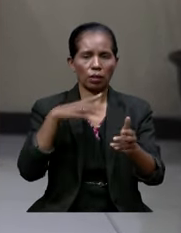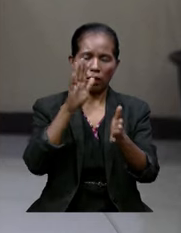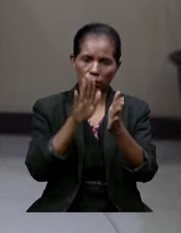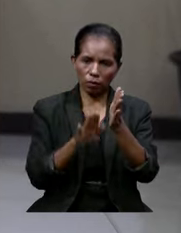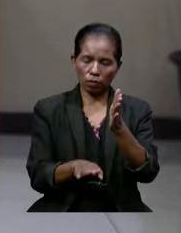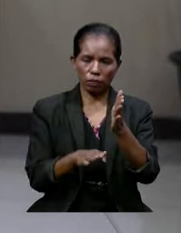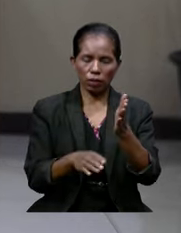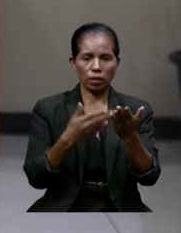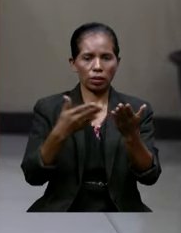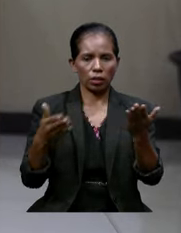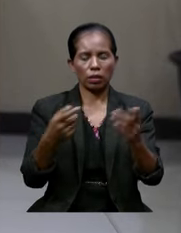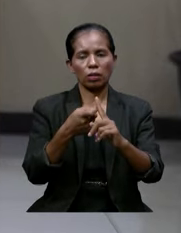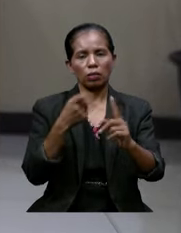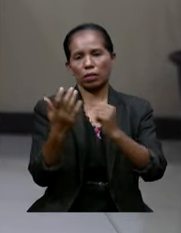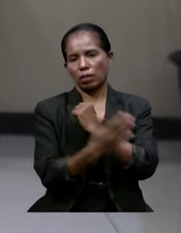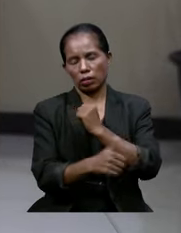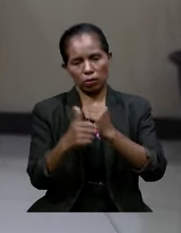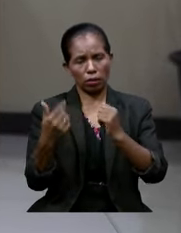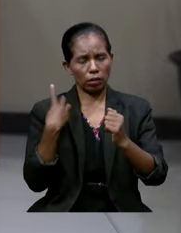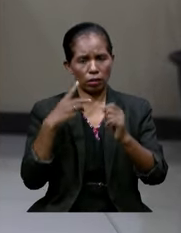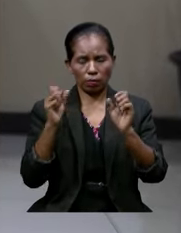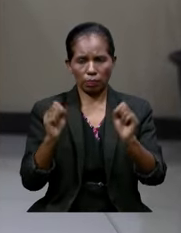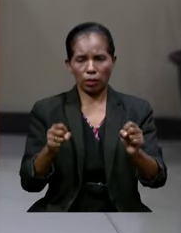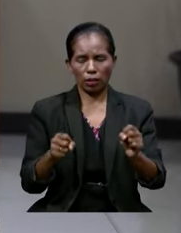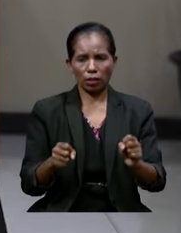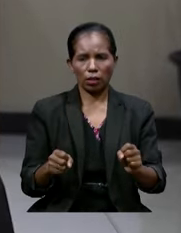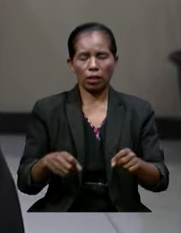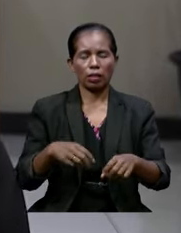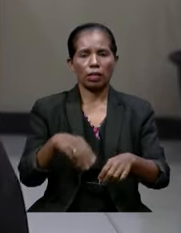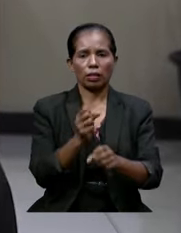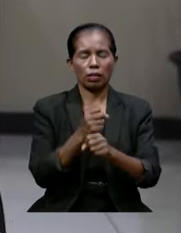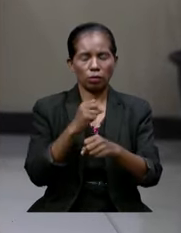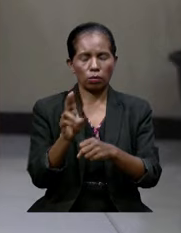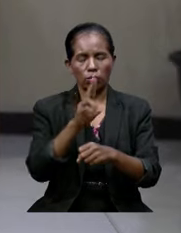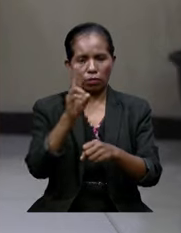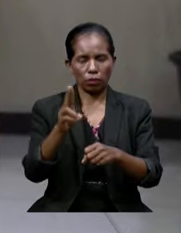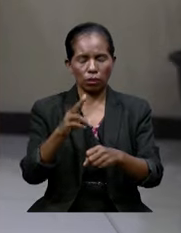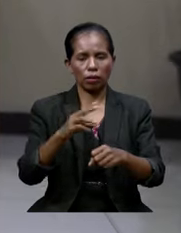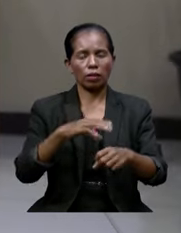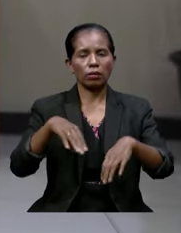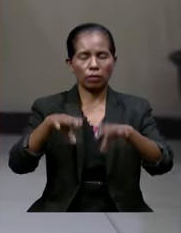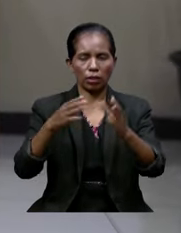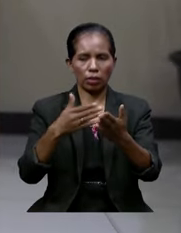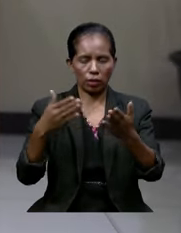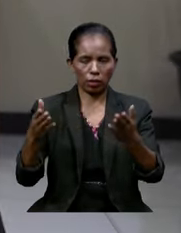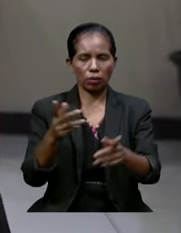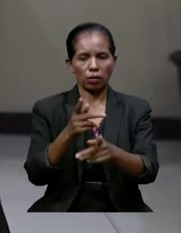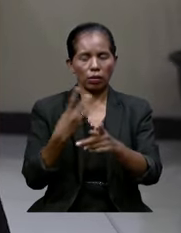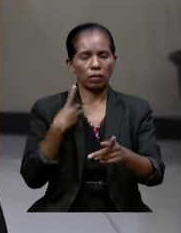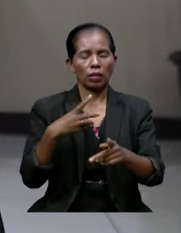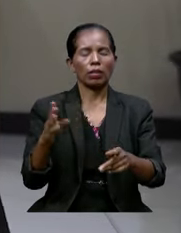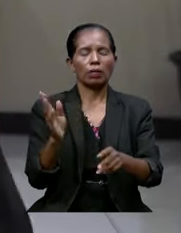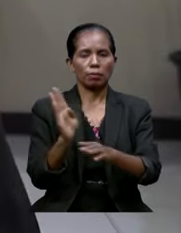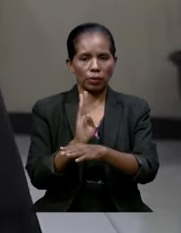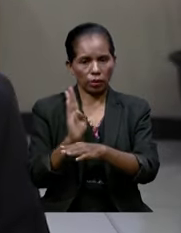importasaun. Kita bele aplika ona medidas defesa komersial para kita bele protege ita nia industri relaran ne. Mas ke hos